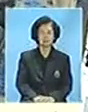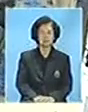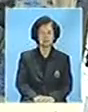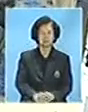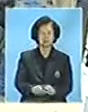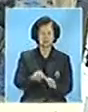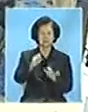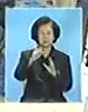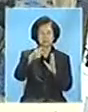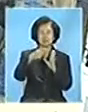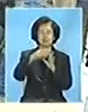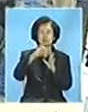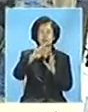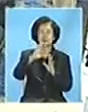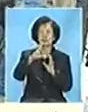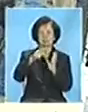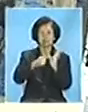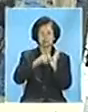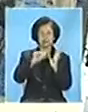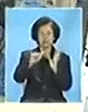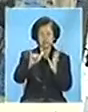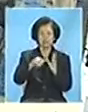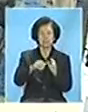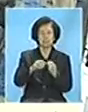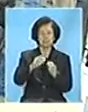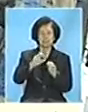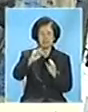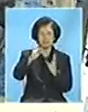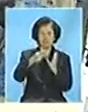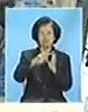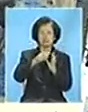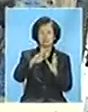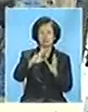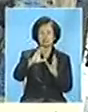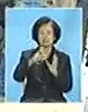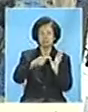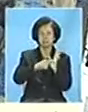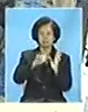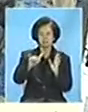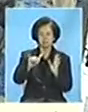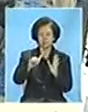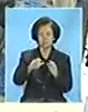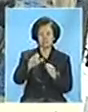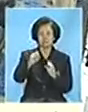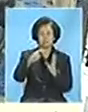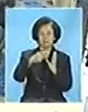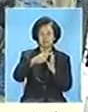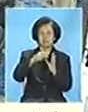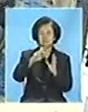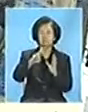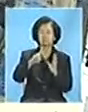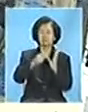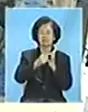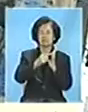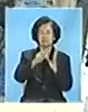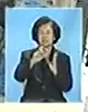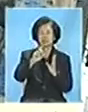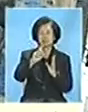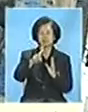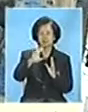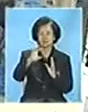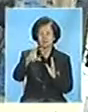นายสุรชัยชัยตระกูลทองนายสุรชัยเลี้ยงบุญเลิศชัยนายสุรเดชจิรัตติเจริญ